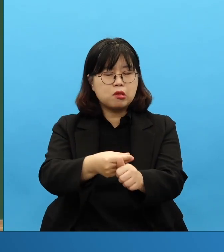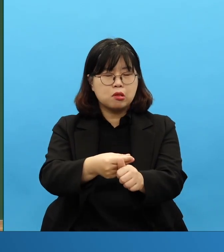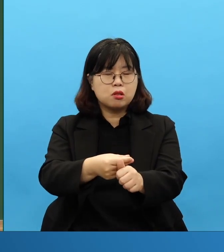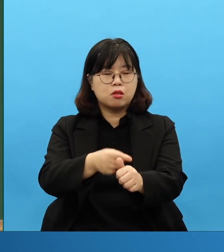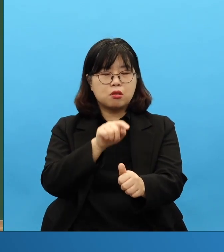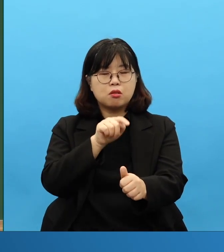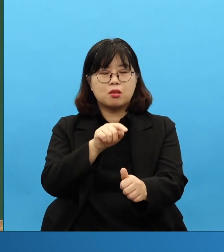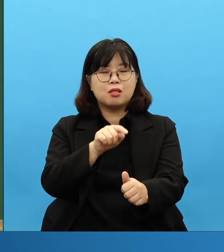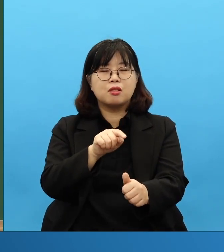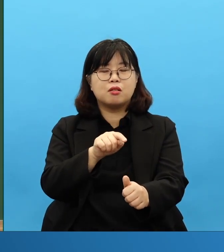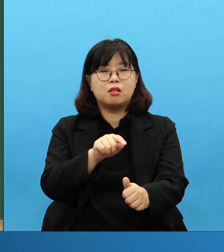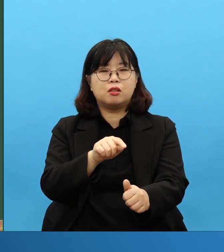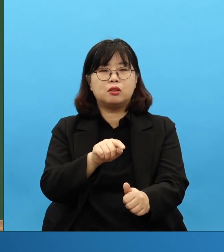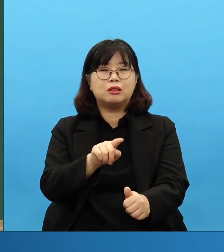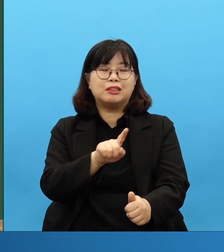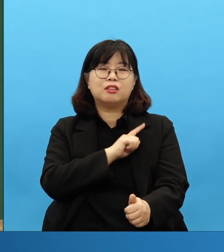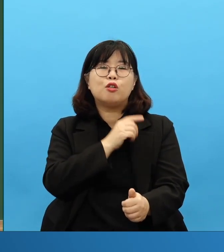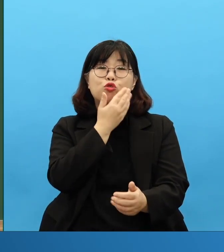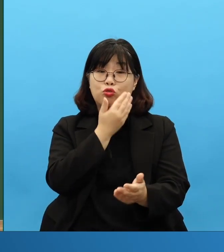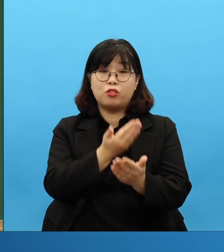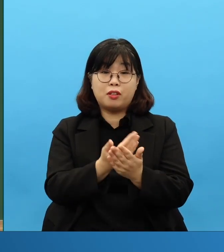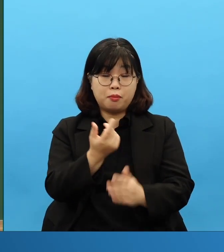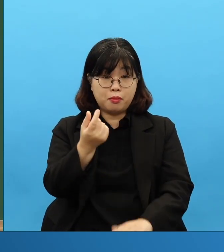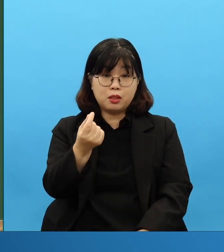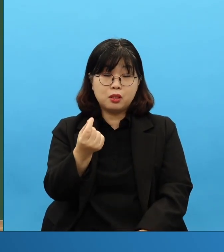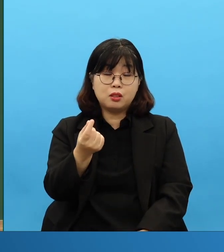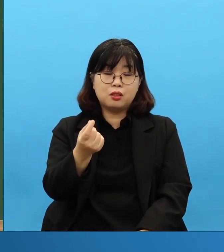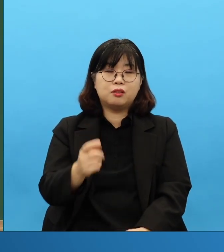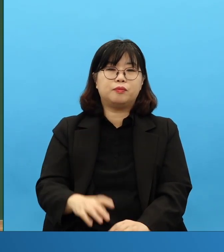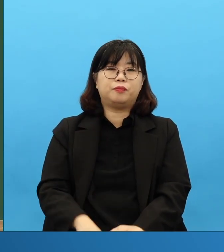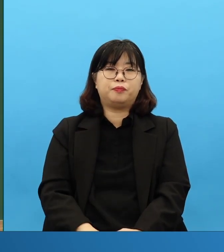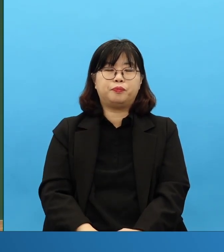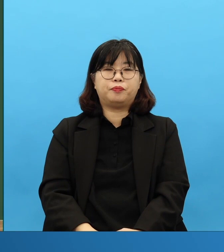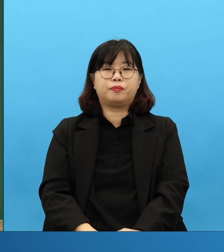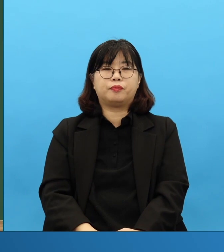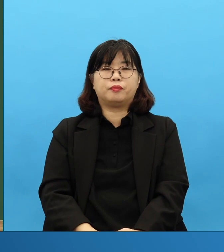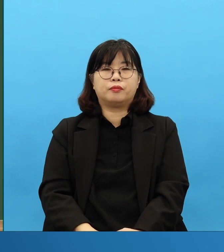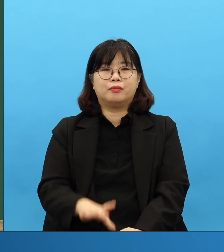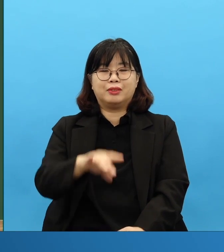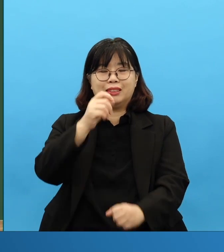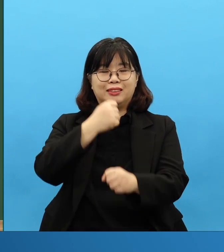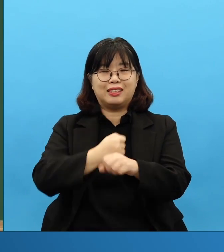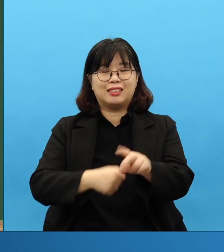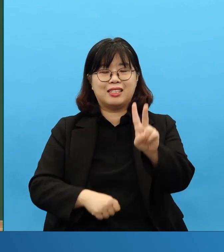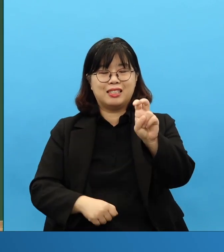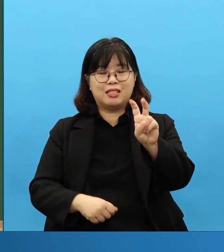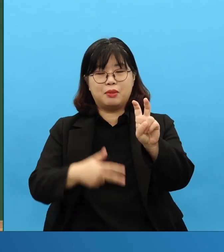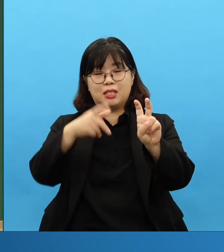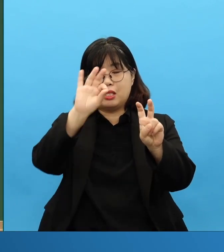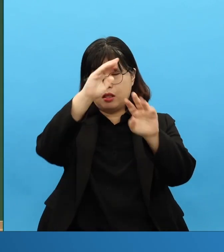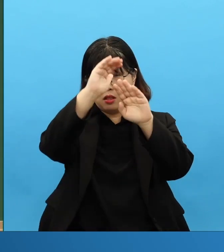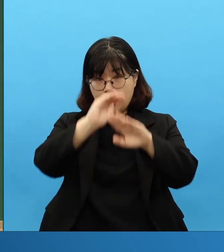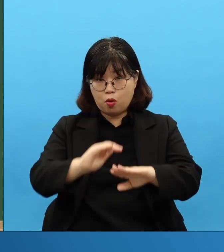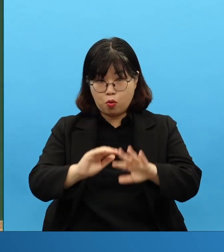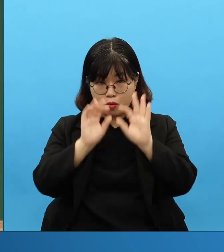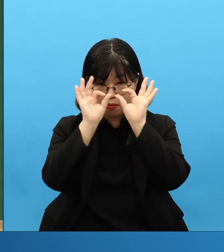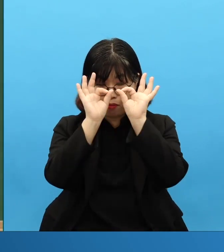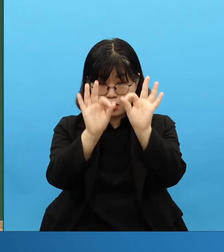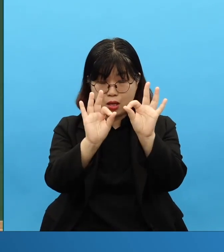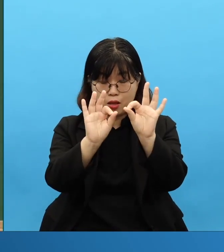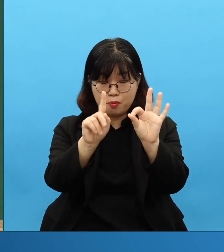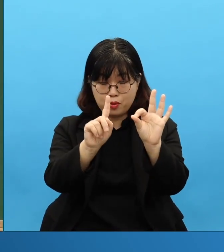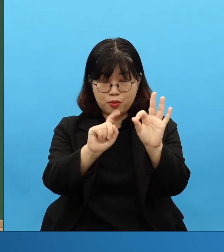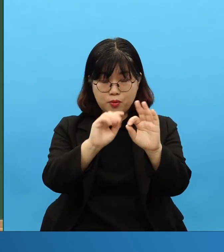창세기 22장 1절에서 8절이죠. 소세기 22장 1절에서 8절에 となります. 여기 뭐가